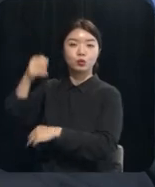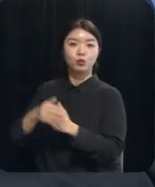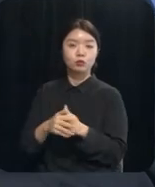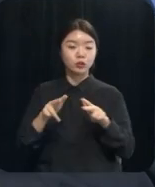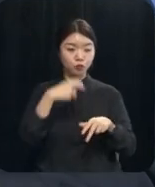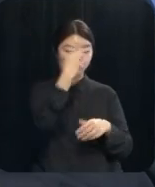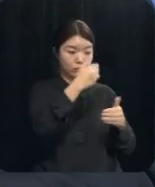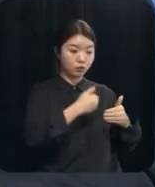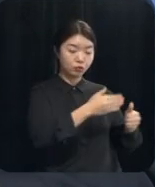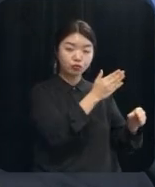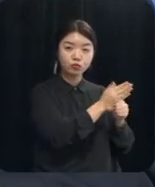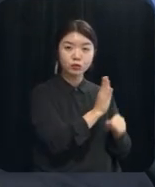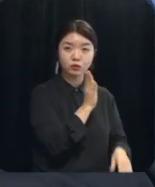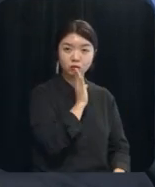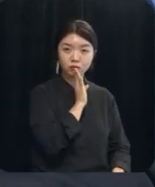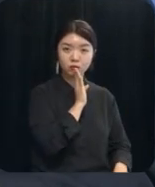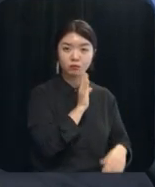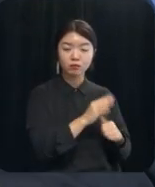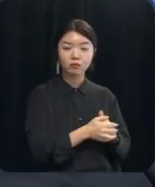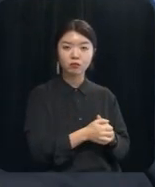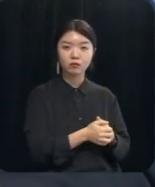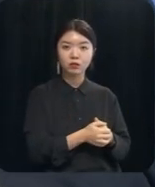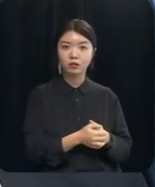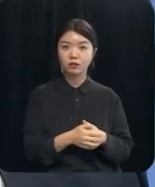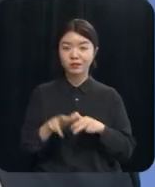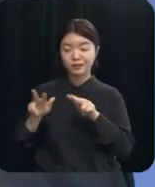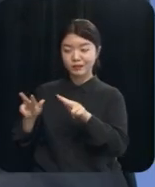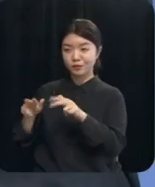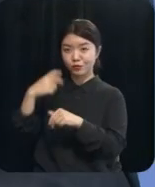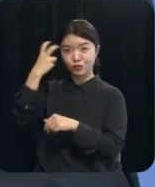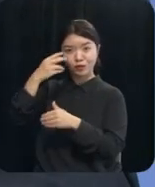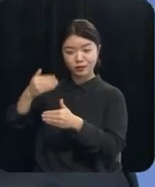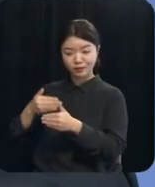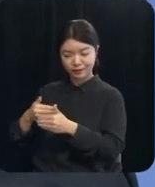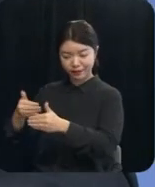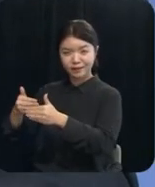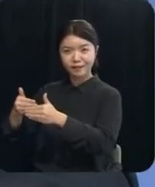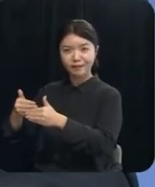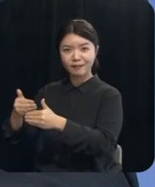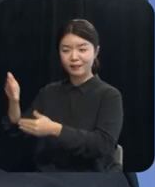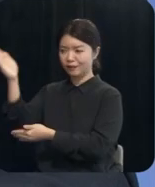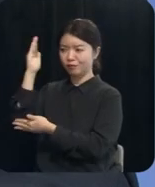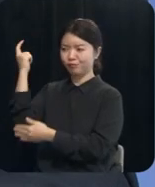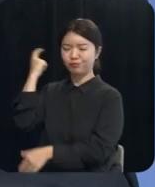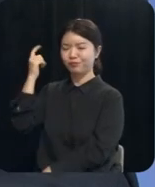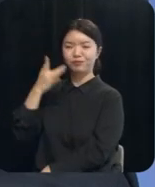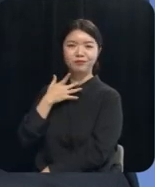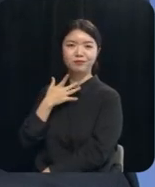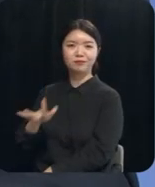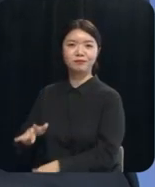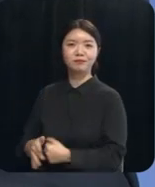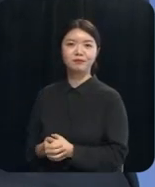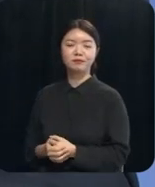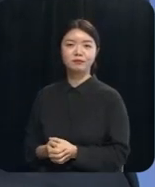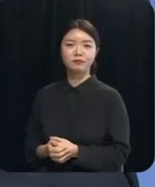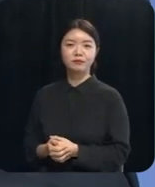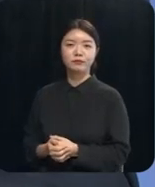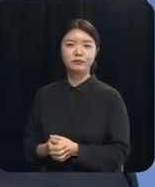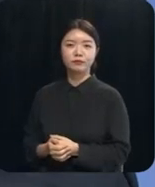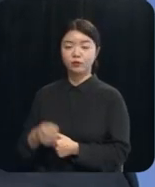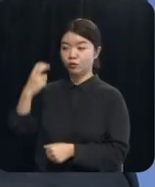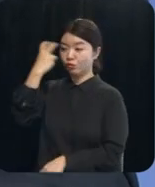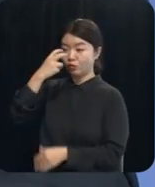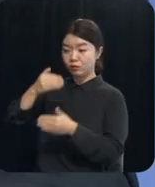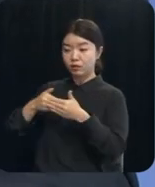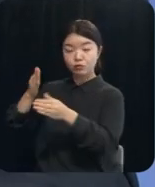수사가 진행되고 있지 않습니까? 수사가? 네. 수사가 진행된다는 얘기를 들어본 적이 없습니다. 수사가